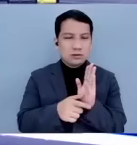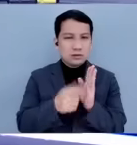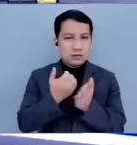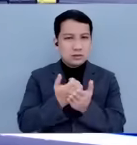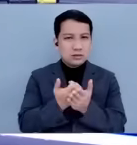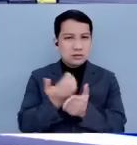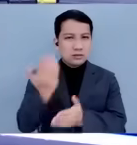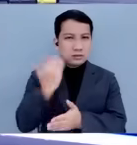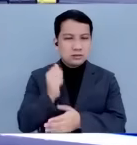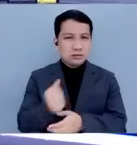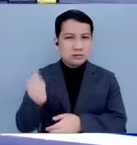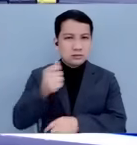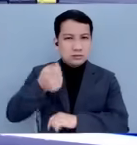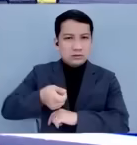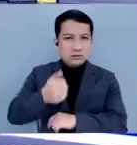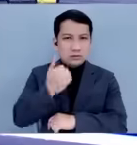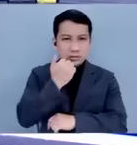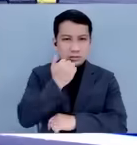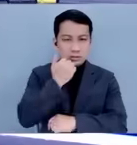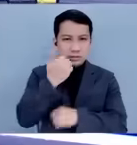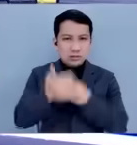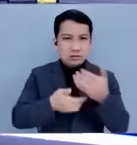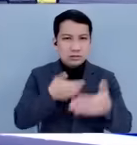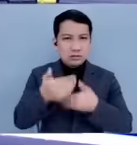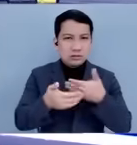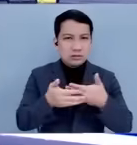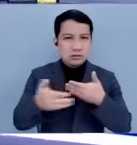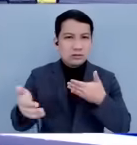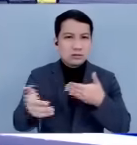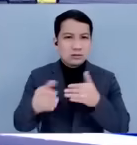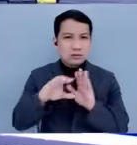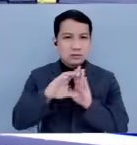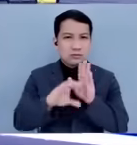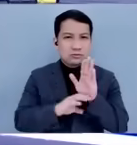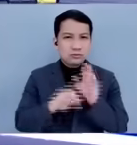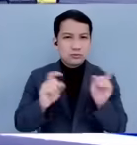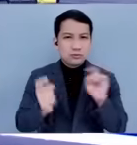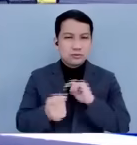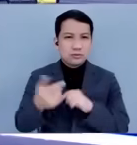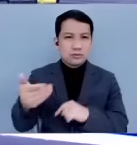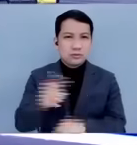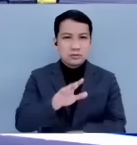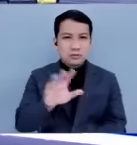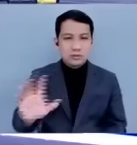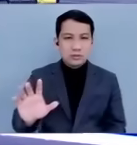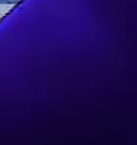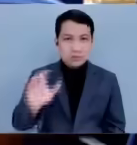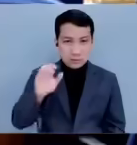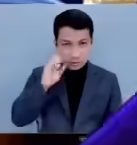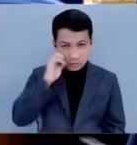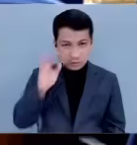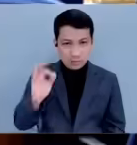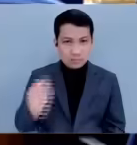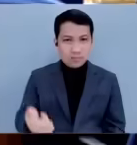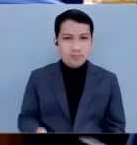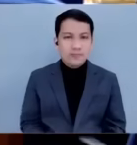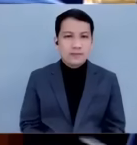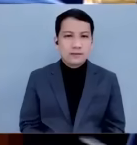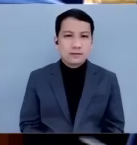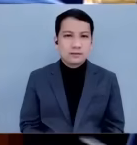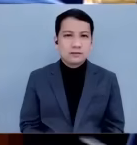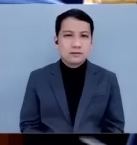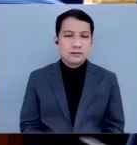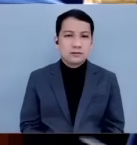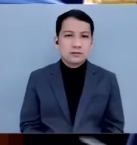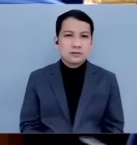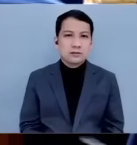Justice ang mali umanong prosesong tinatahak ng charter change. Nasa frontline balita yan si Elaine Pulhencio. First is about we